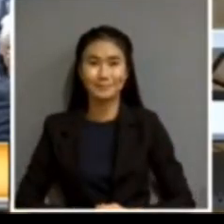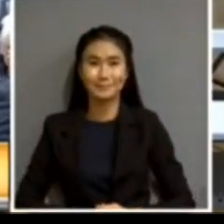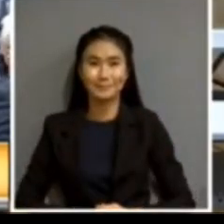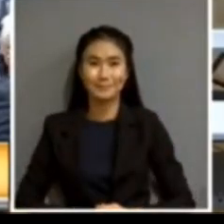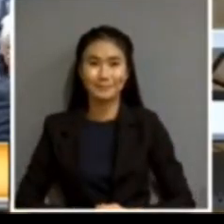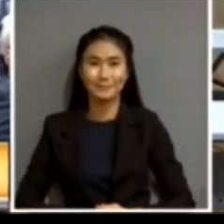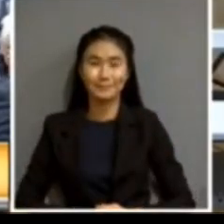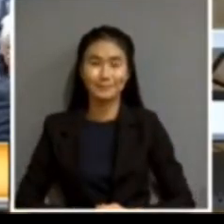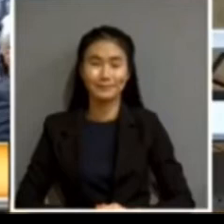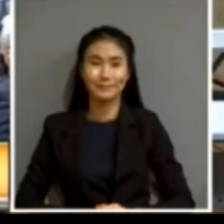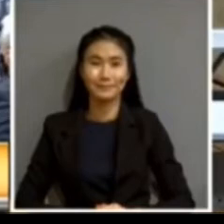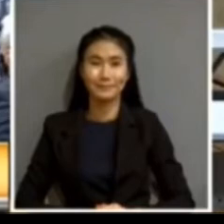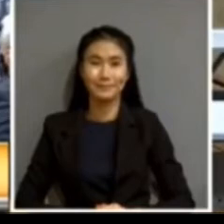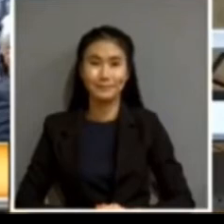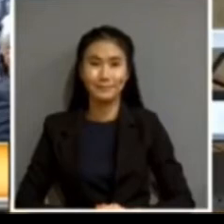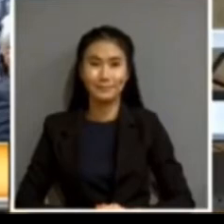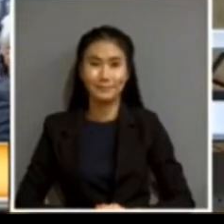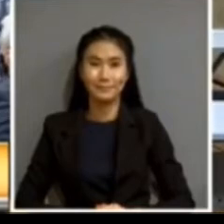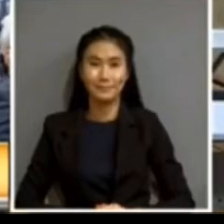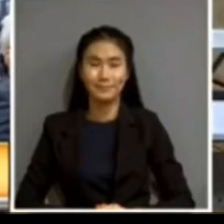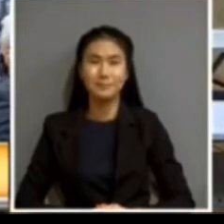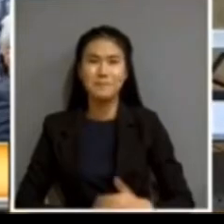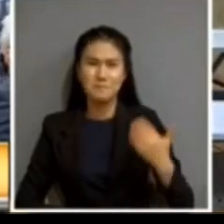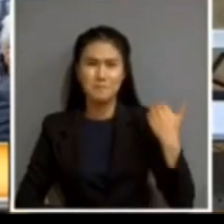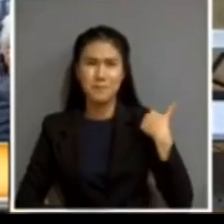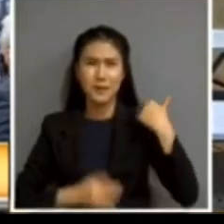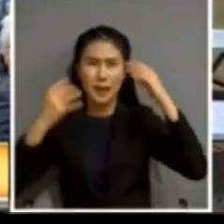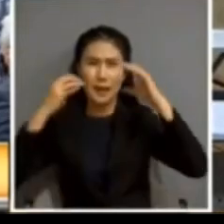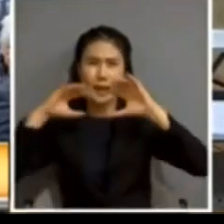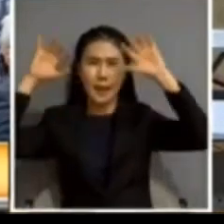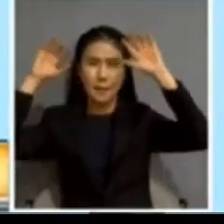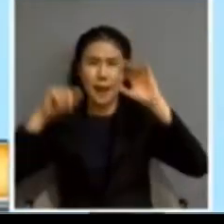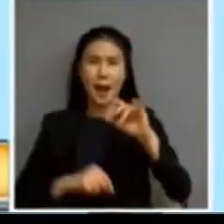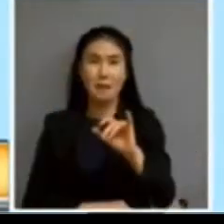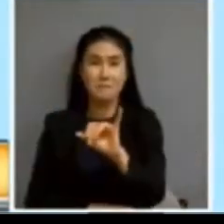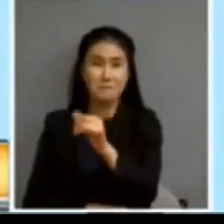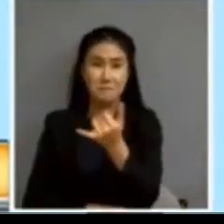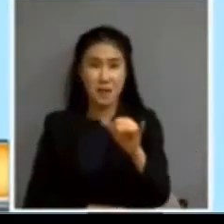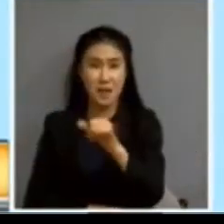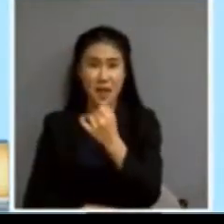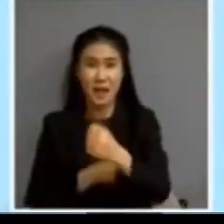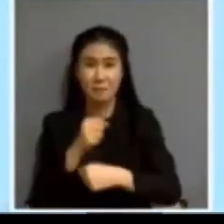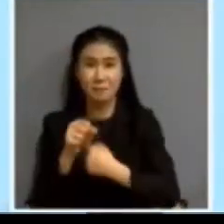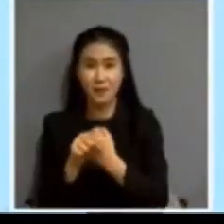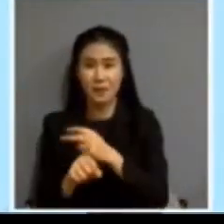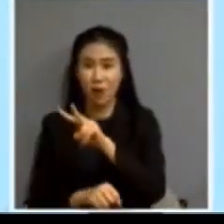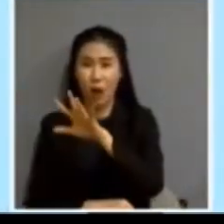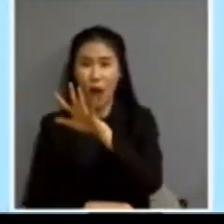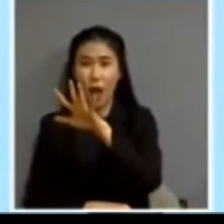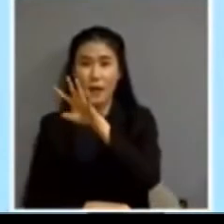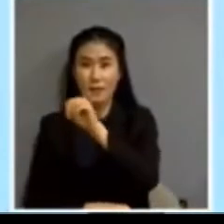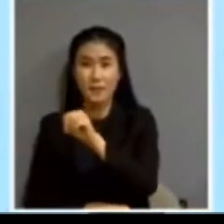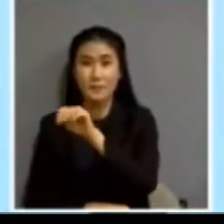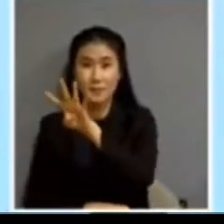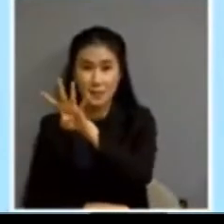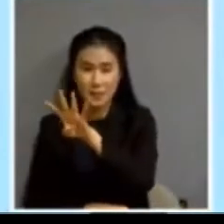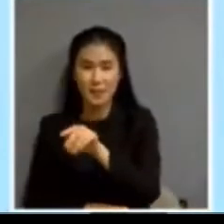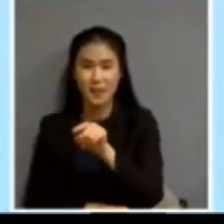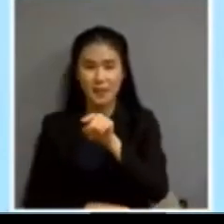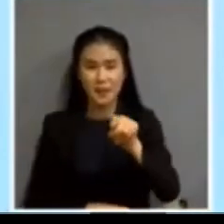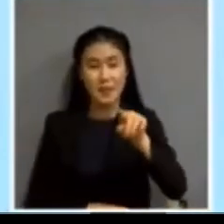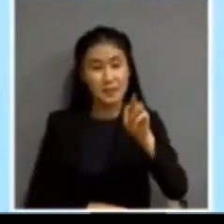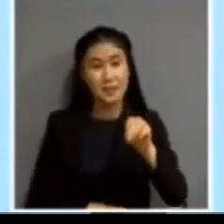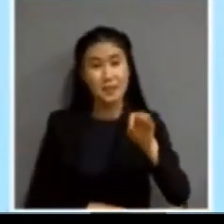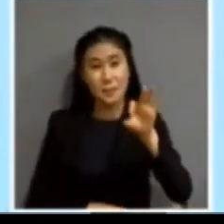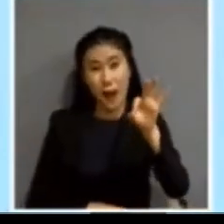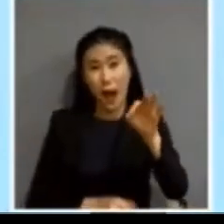ในช่วงบางรัฐบาลเช่นในช่วงปี2544ถึง2549